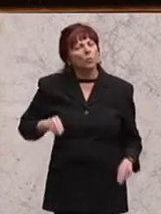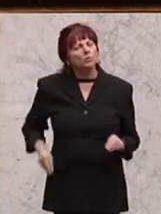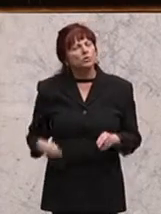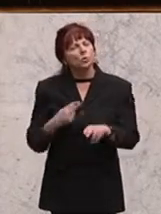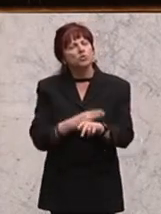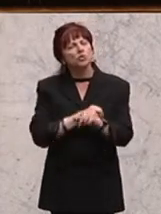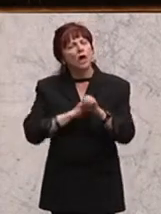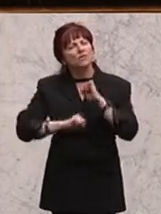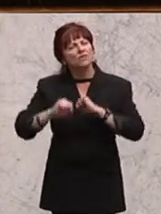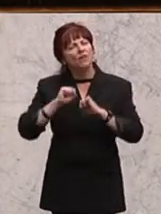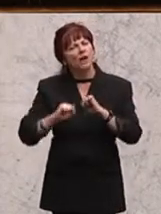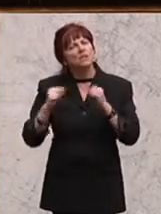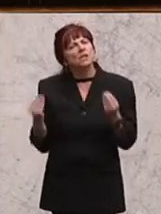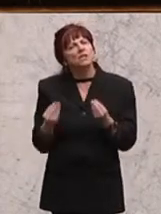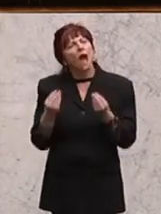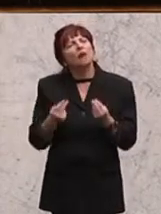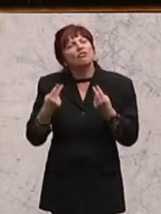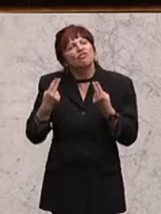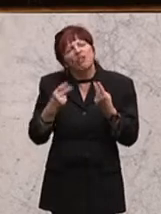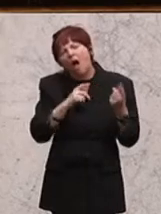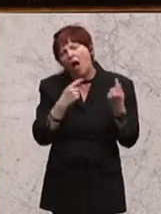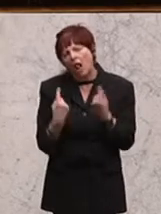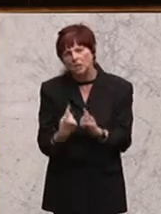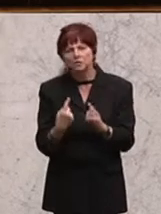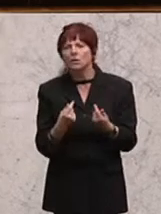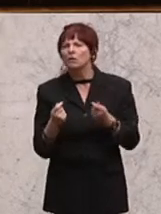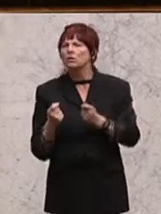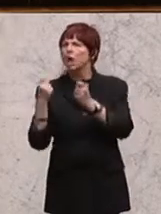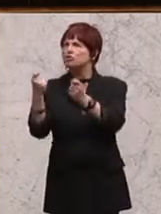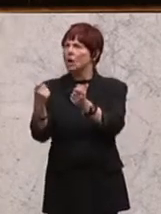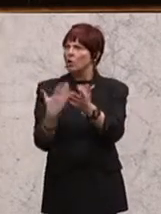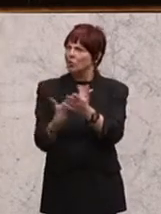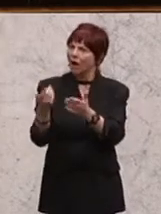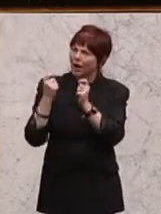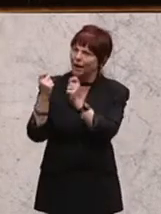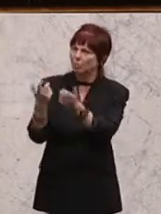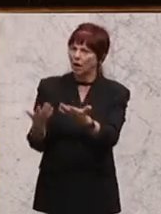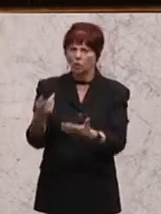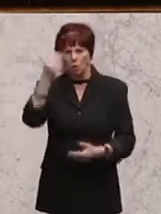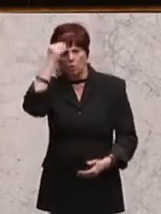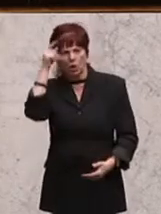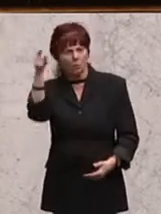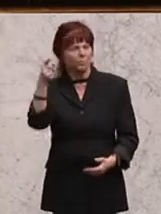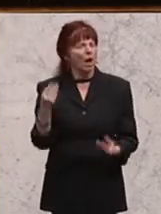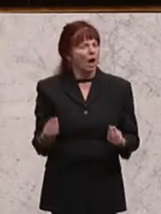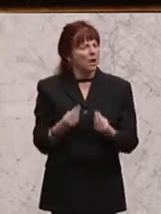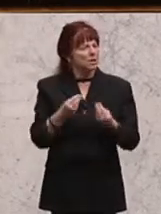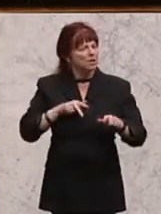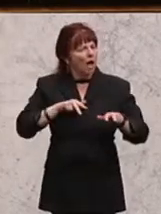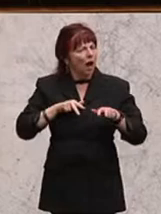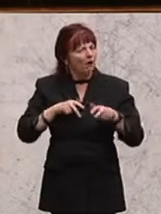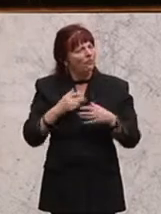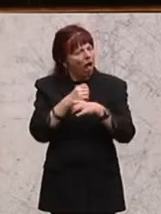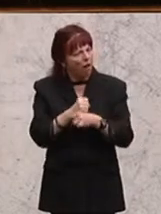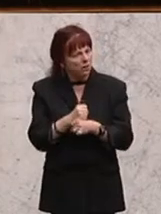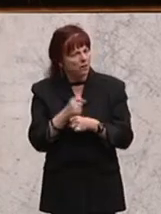eingebracht, weil wir halten das in dem Kontext nicht für nachvollziehbar. Und wir glauben, dass der Sachverhalt der Bilanzfälschung